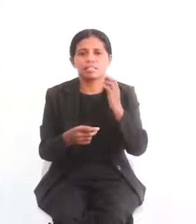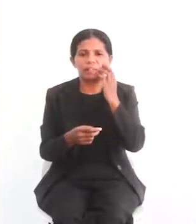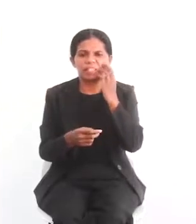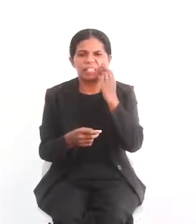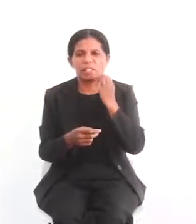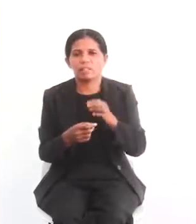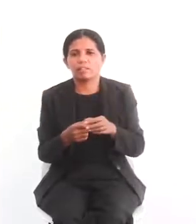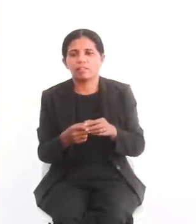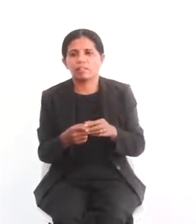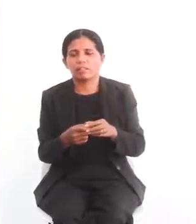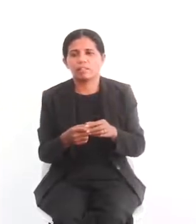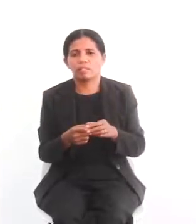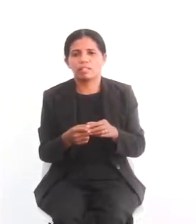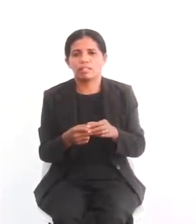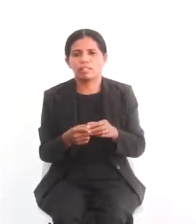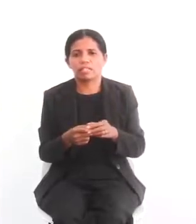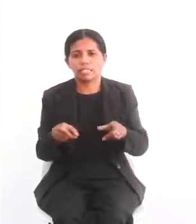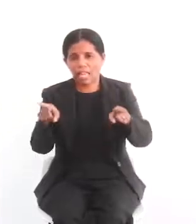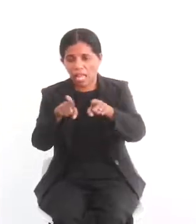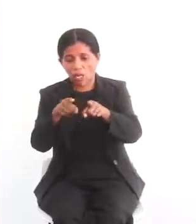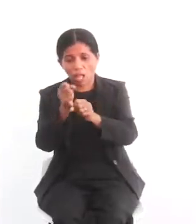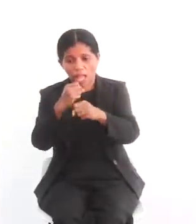Kita halo ni medida hanesan.